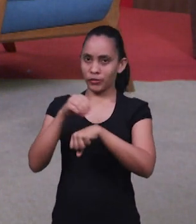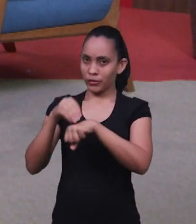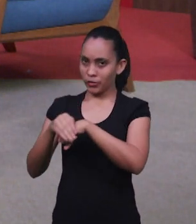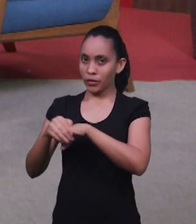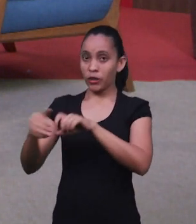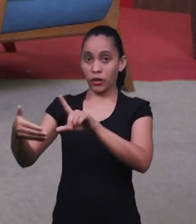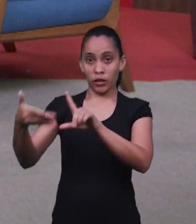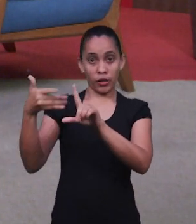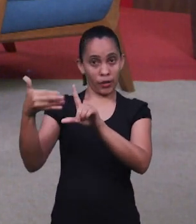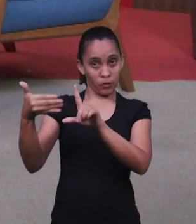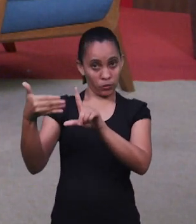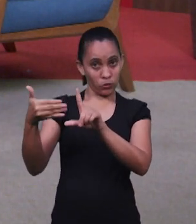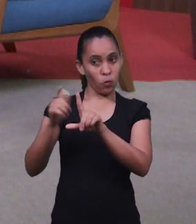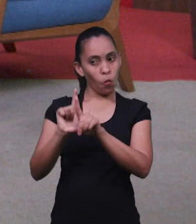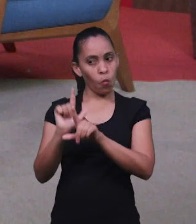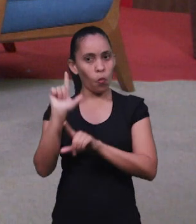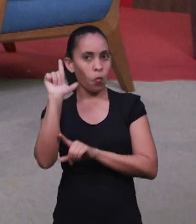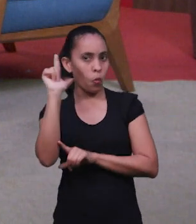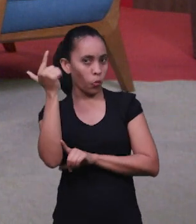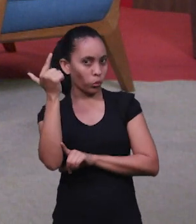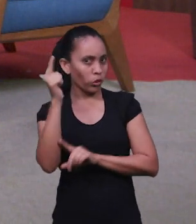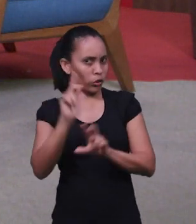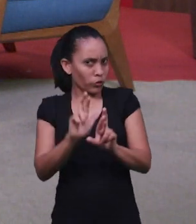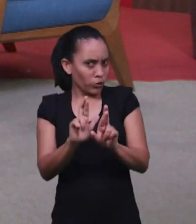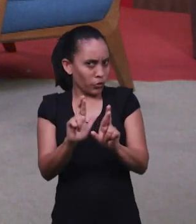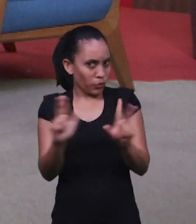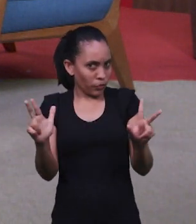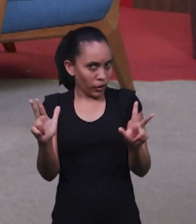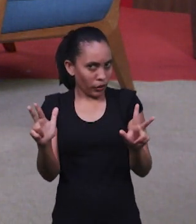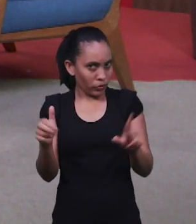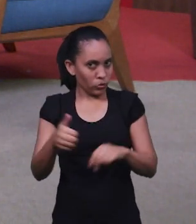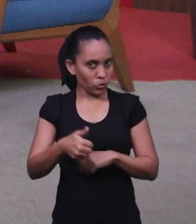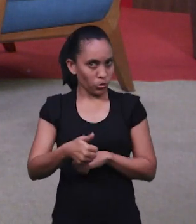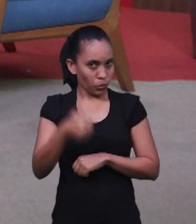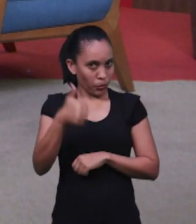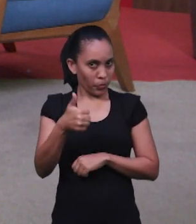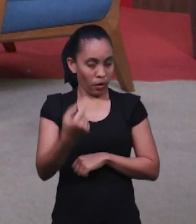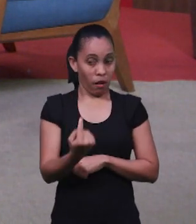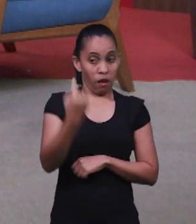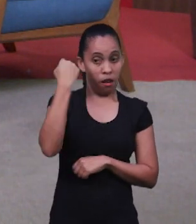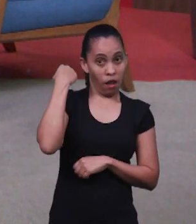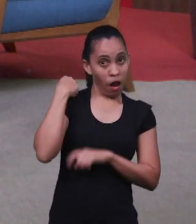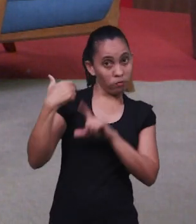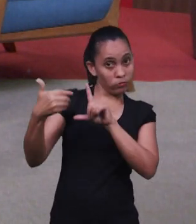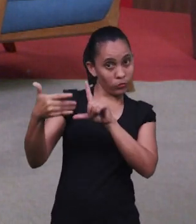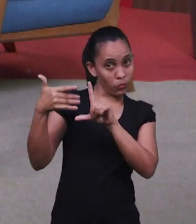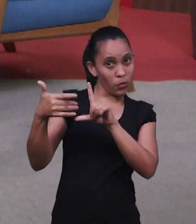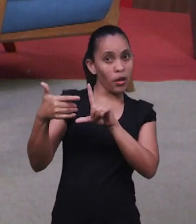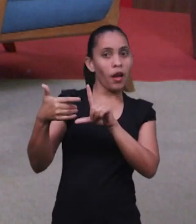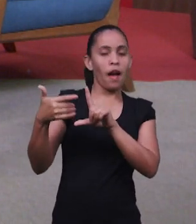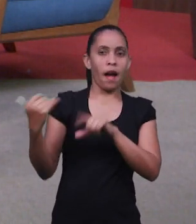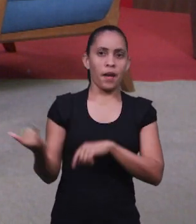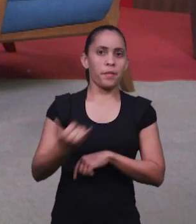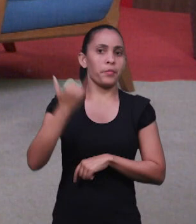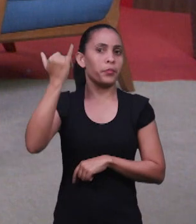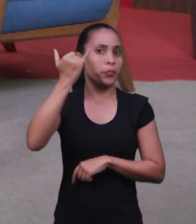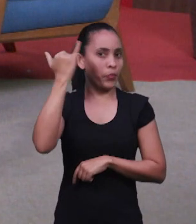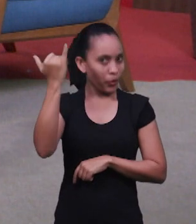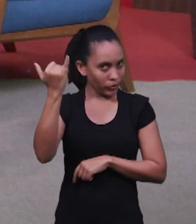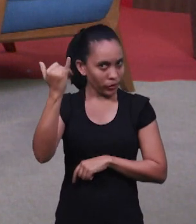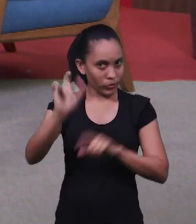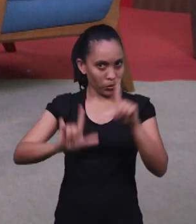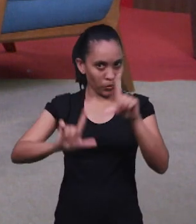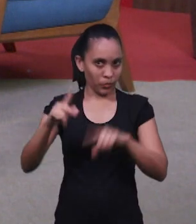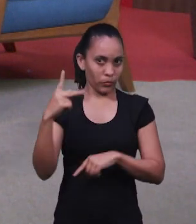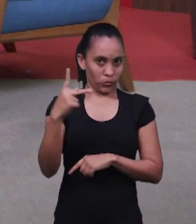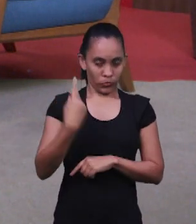interagi par le QR code. On va montrer un autre QR code qui est différent du premier. Le premier, c'est pour parler sur l'importance de la formation de votre